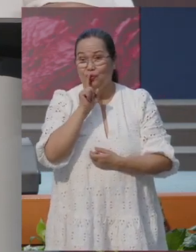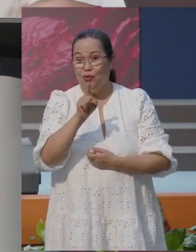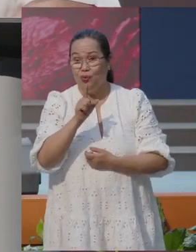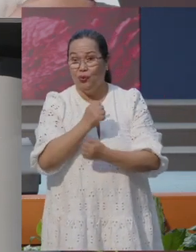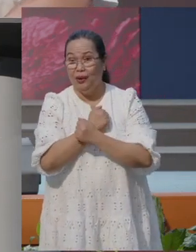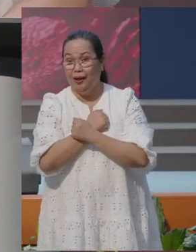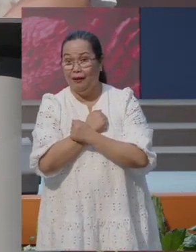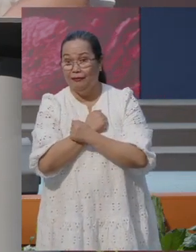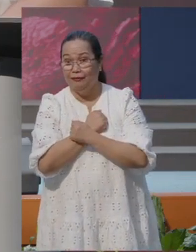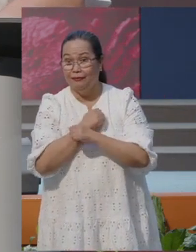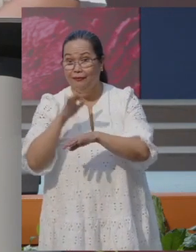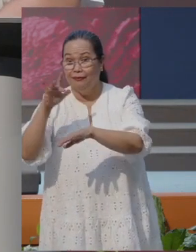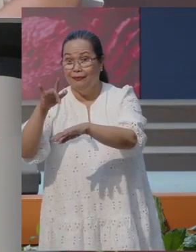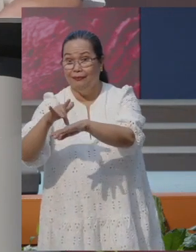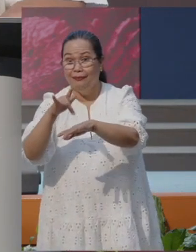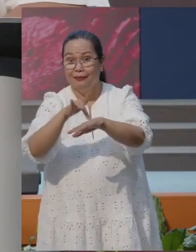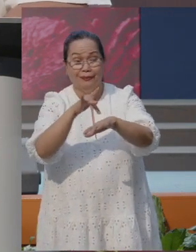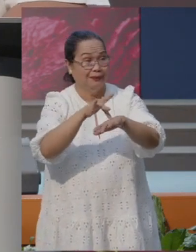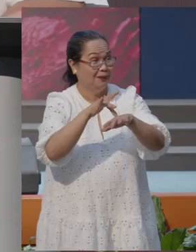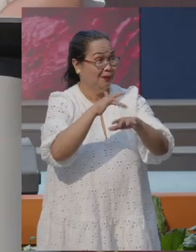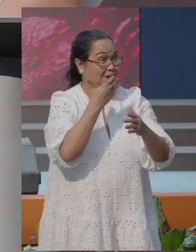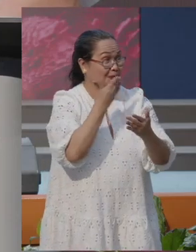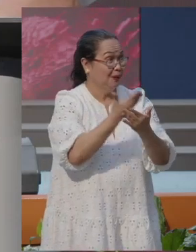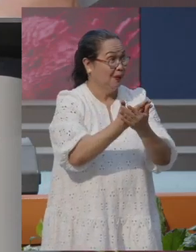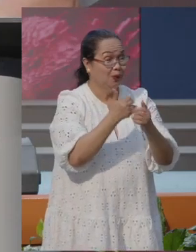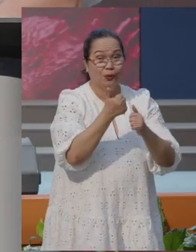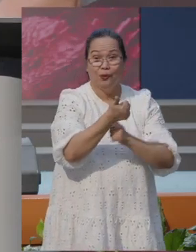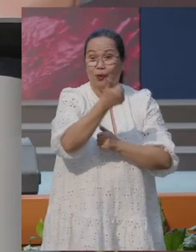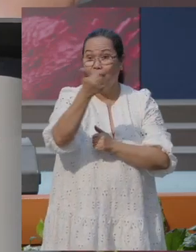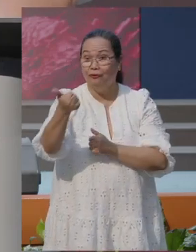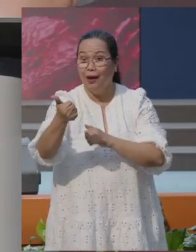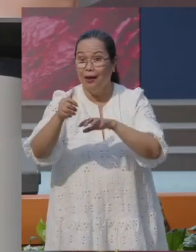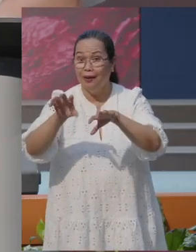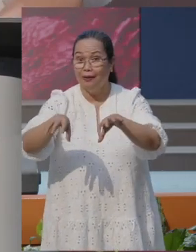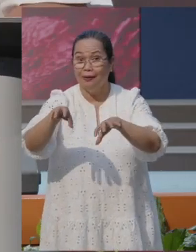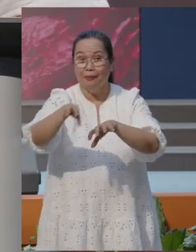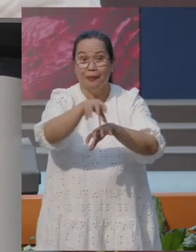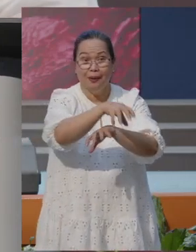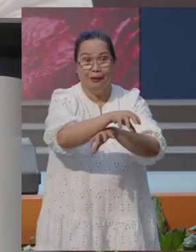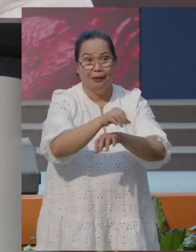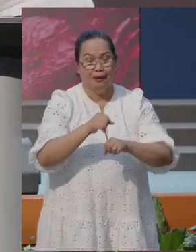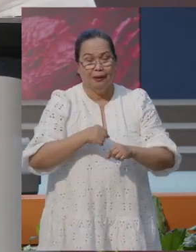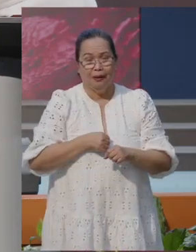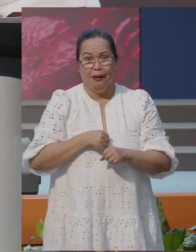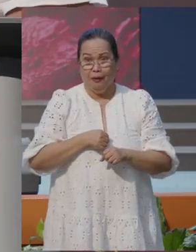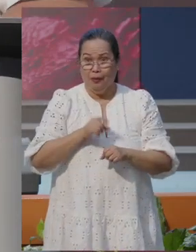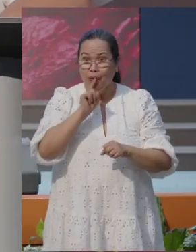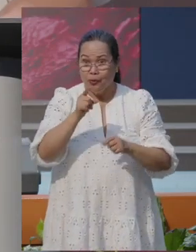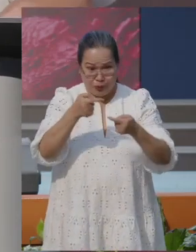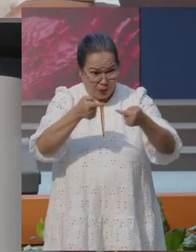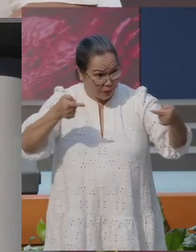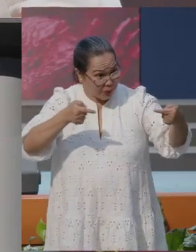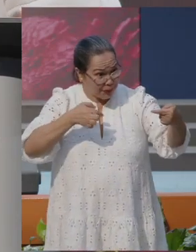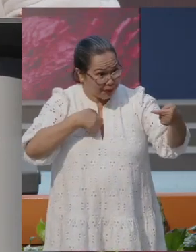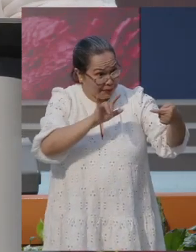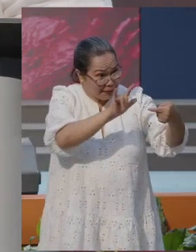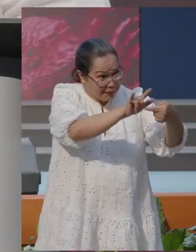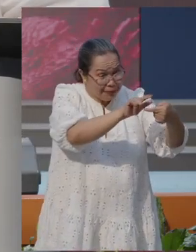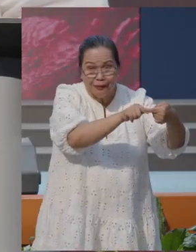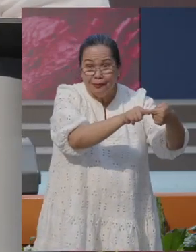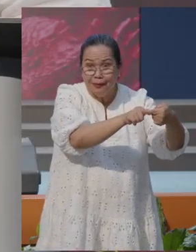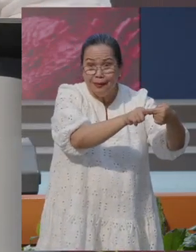ay kumikilos para sa kabutihan ng kaaway. Ng